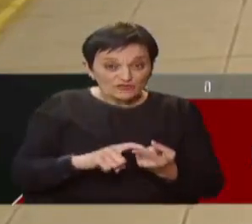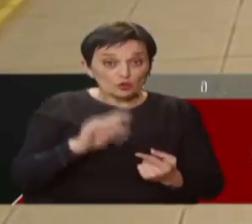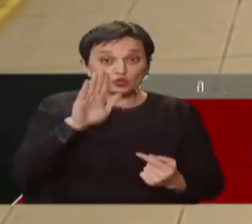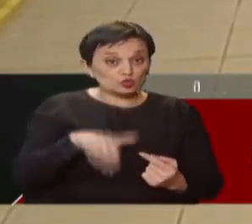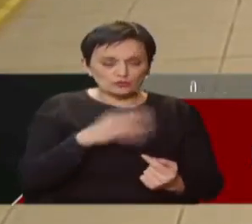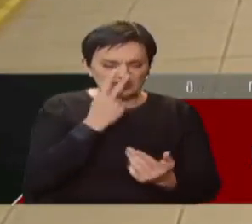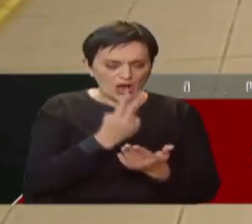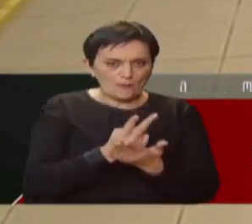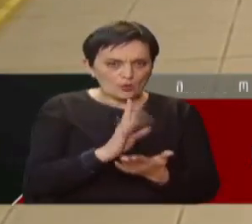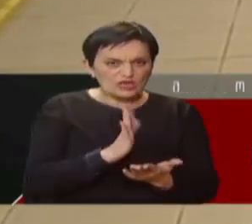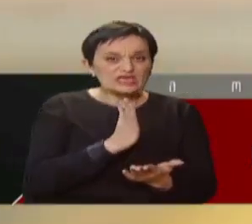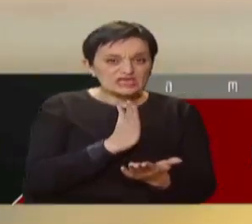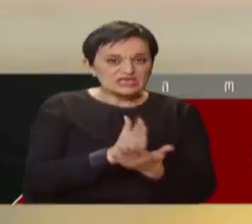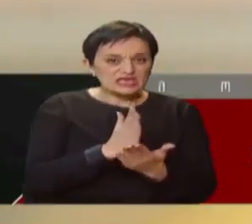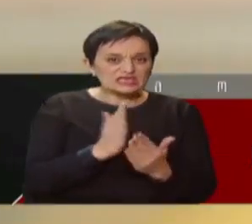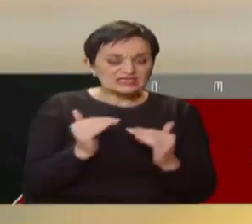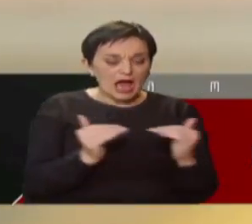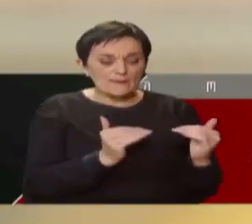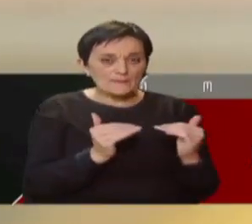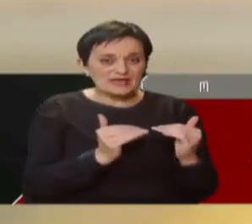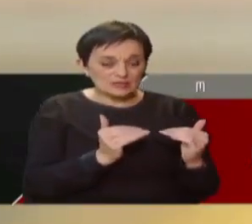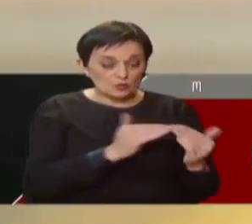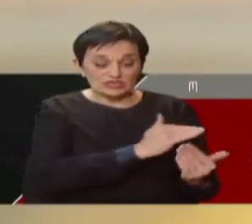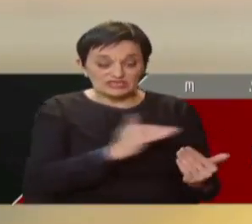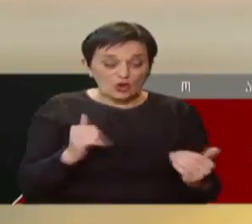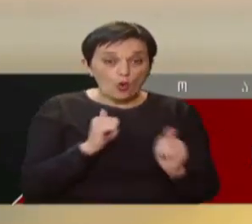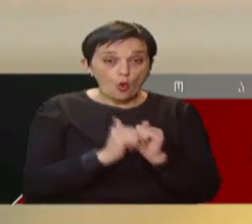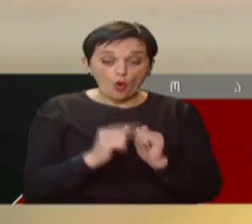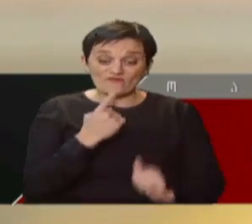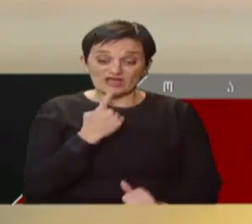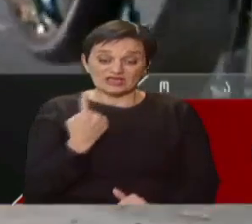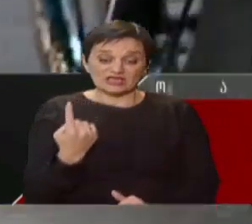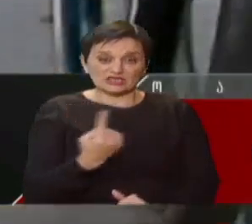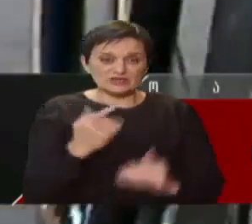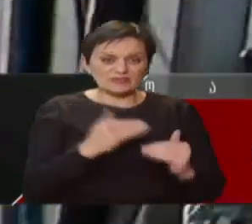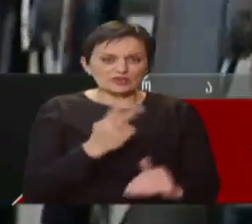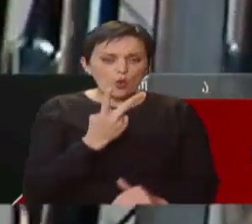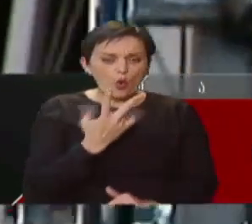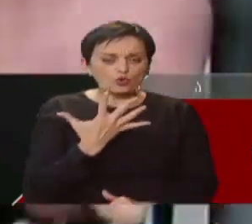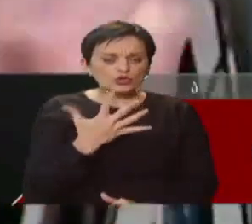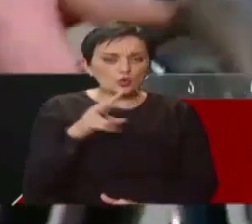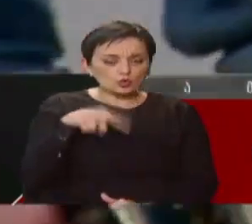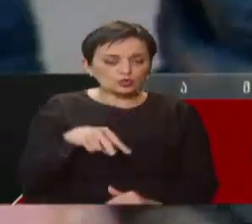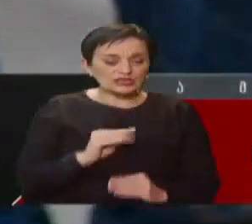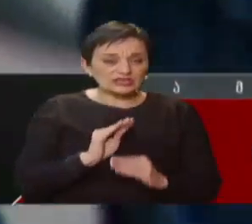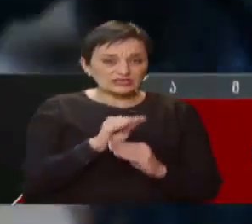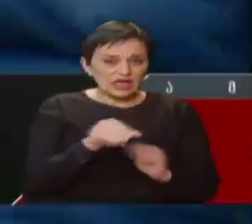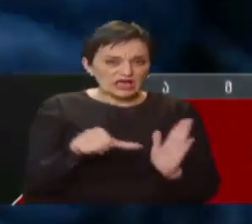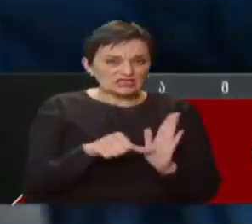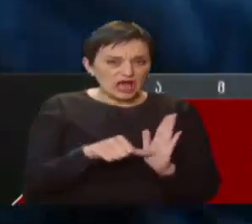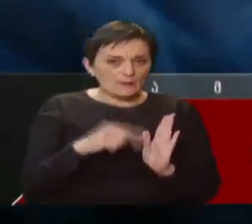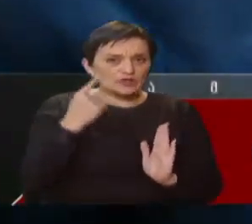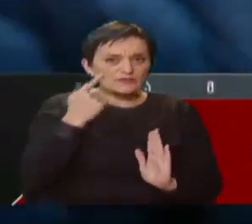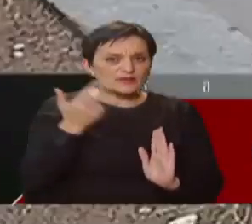Amis miuhedavad iar sebeps minimaluri zhvari. Covățului urat sumțire odsta hutilari. Kaiser de Badahmare